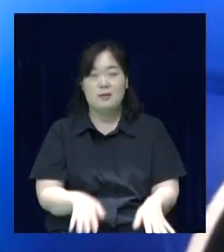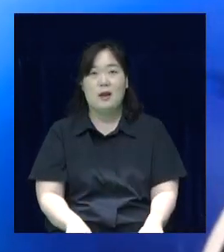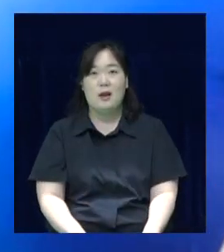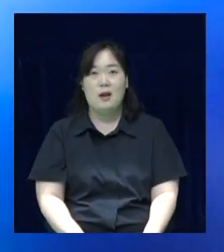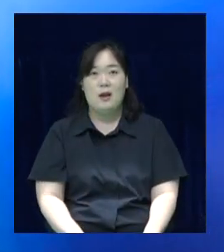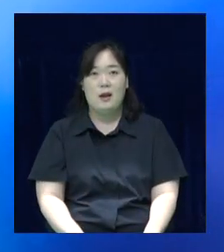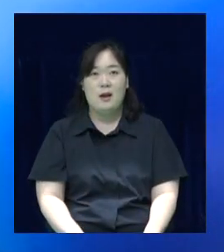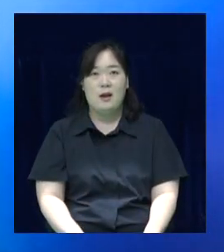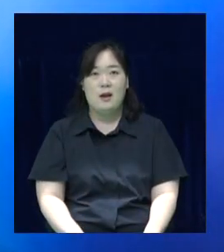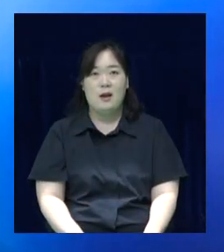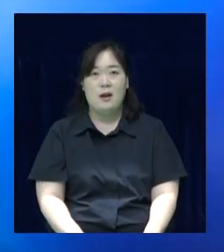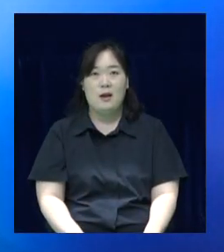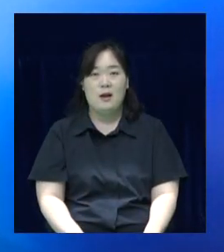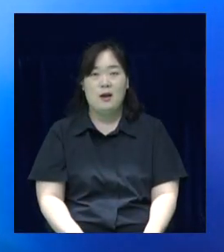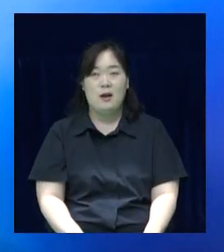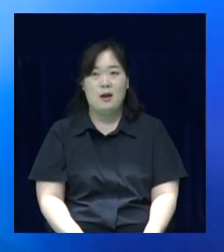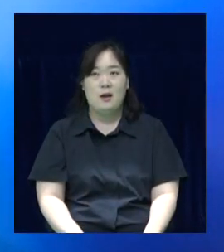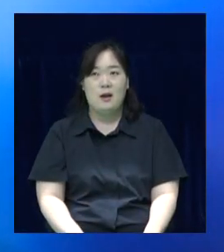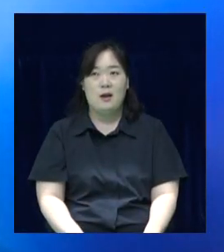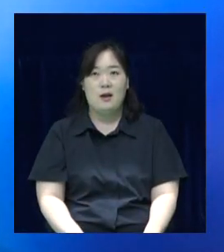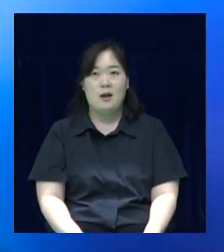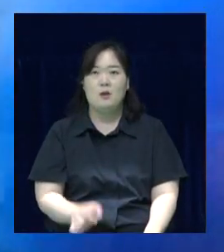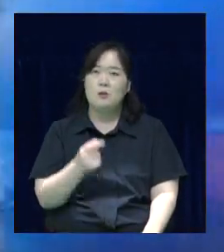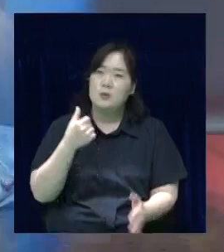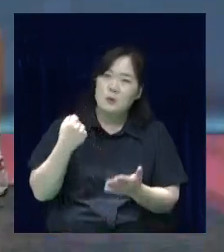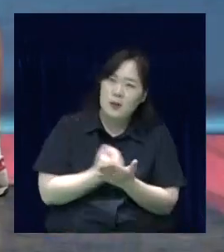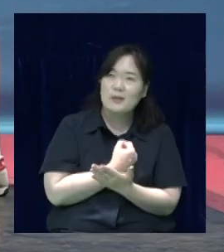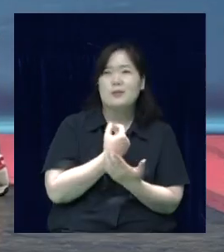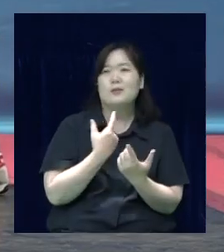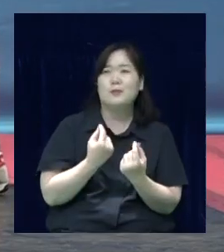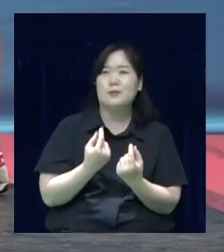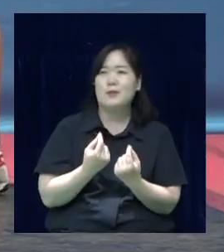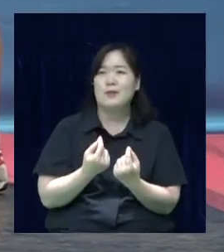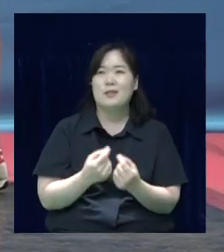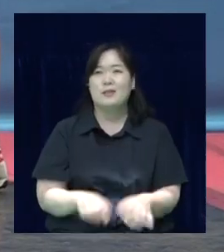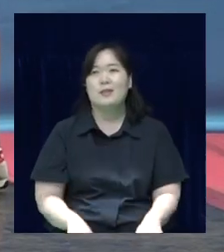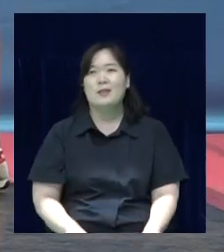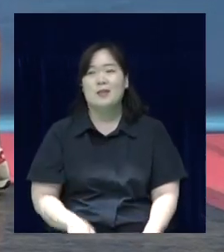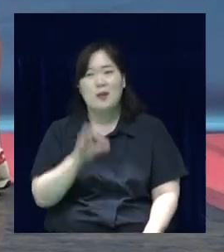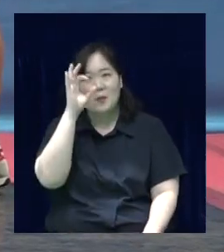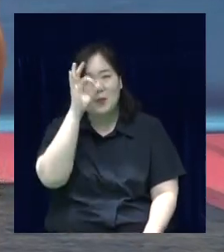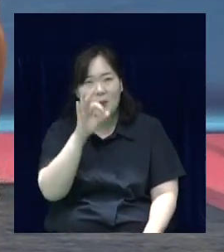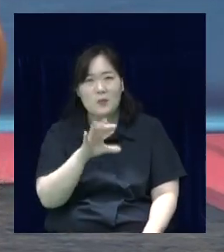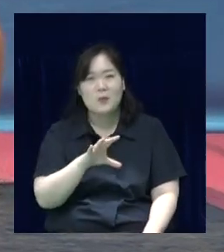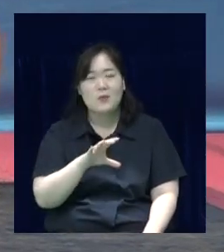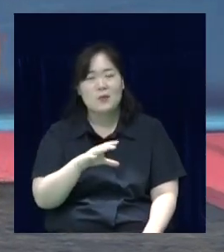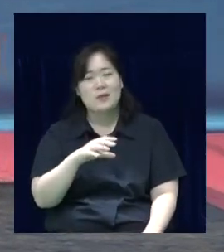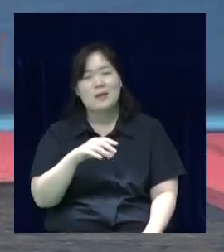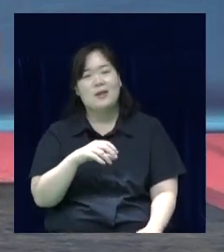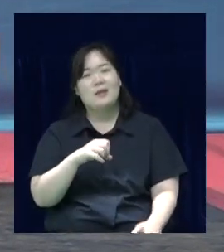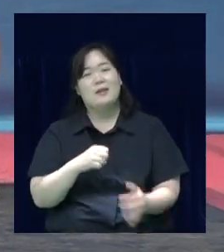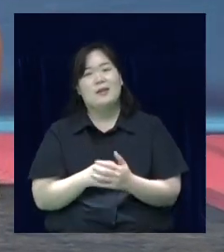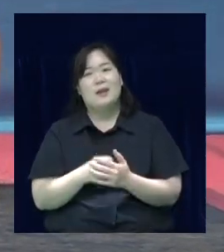시도. 지금도 분명히 좀 아쉬운 부분이 있었던 것 같은데요. 예. 일단 보고 이어가 보도록 하겠습니다. 역시나 세 명의 심판이